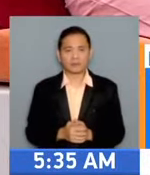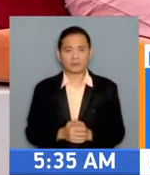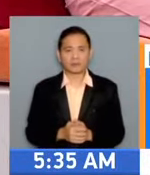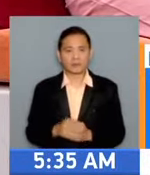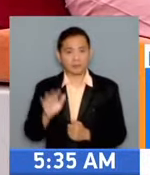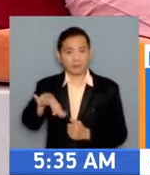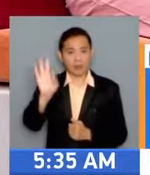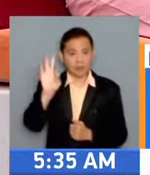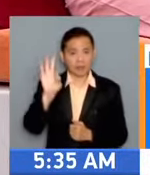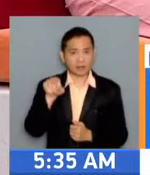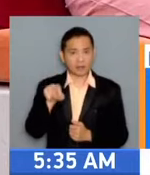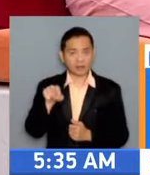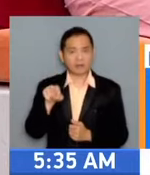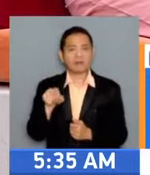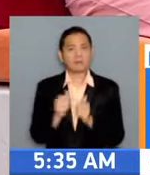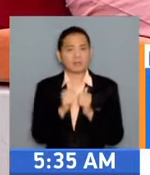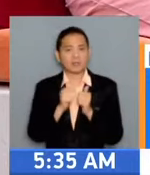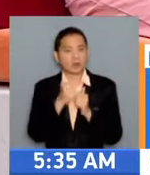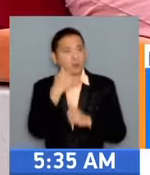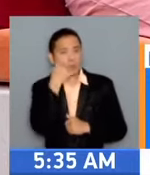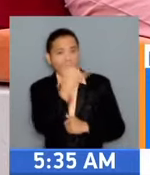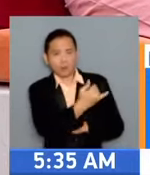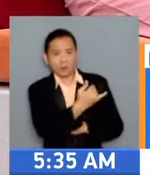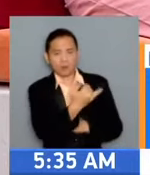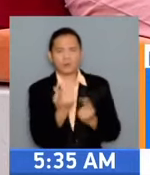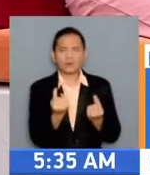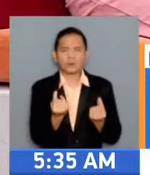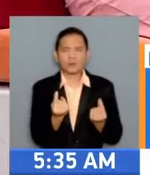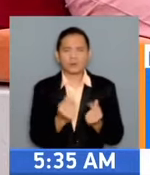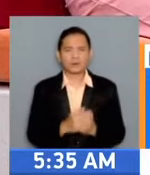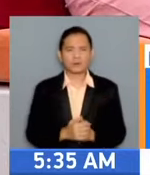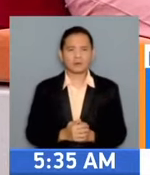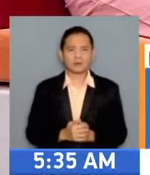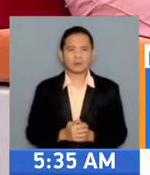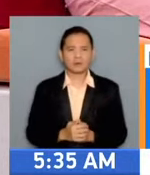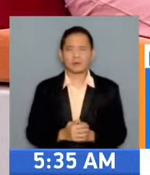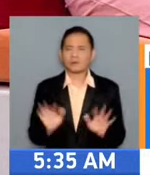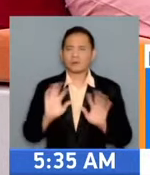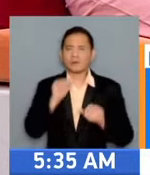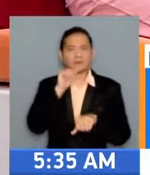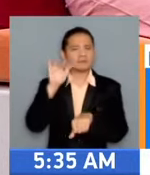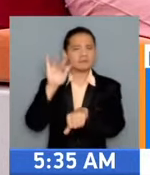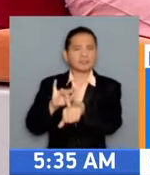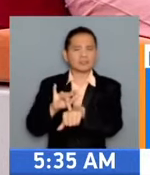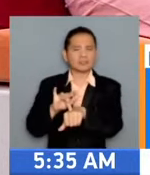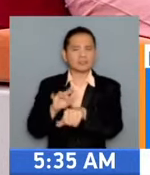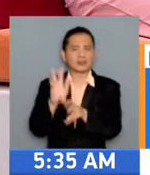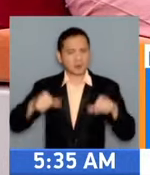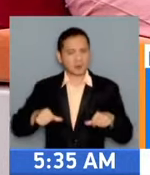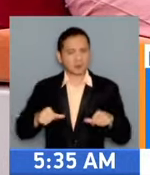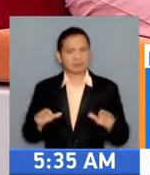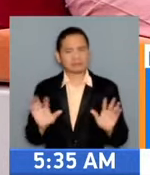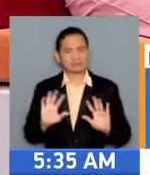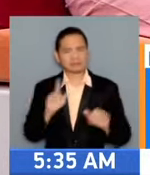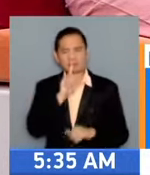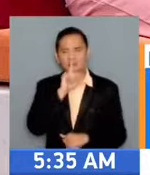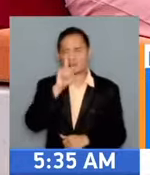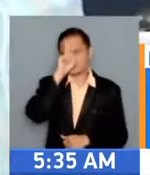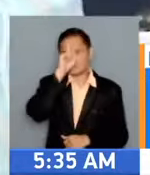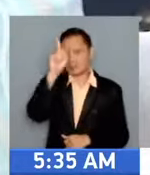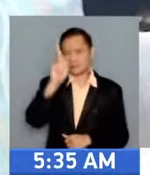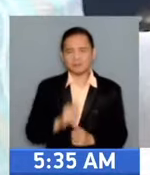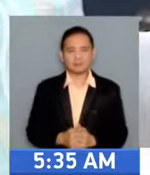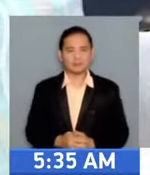ka. Huwag mo nang galawin kung nasaan ba. Nakaano siya isang ano. Huwag mo nang galawin niya kung saan siya naka-yakap. Ganyan, naka... Oh, ito, isa na